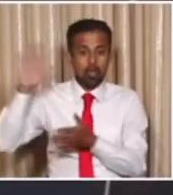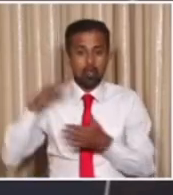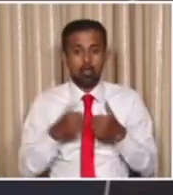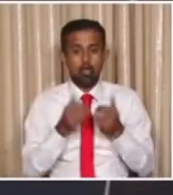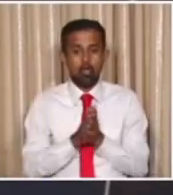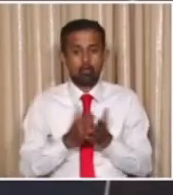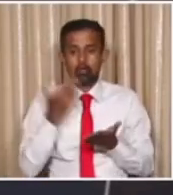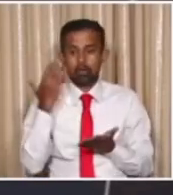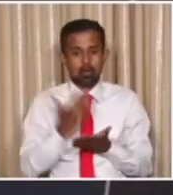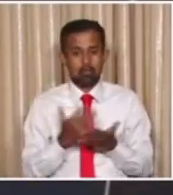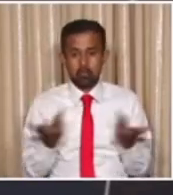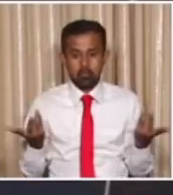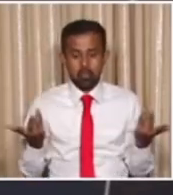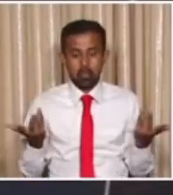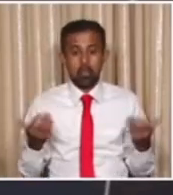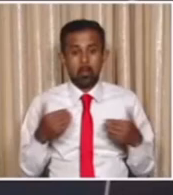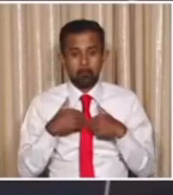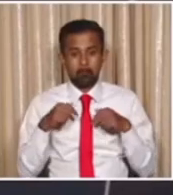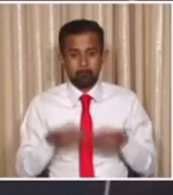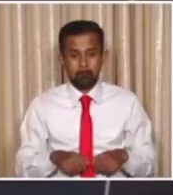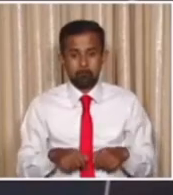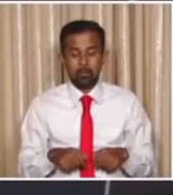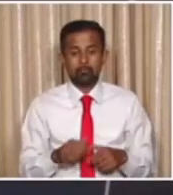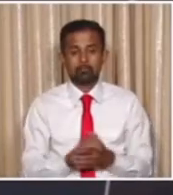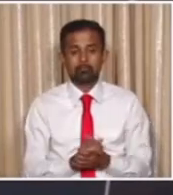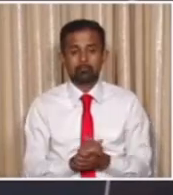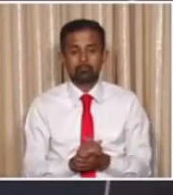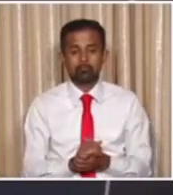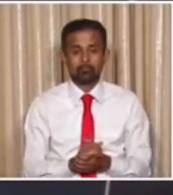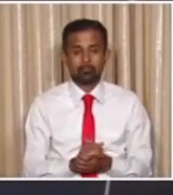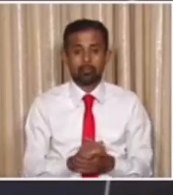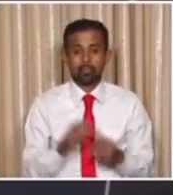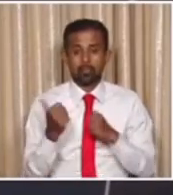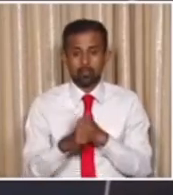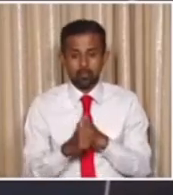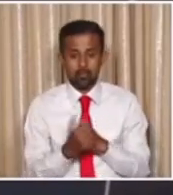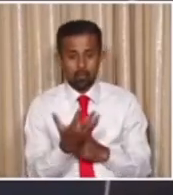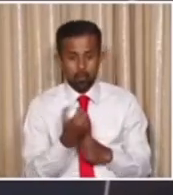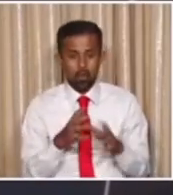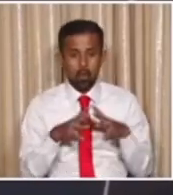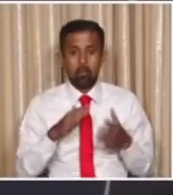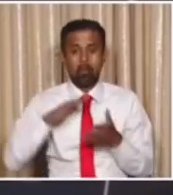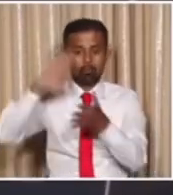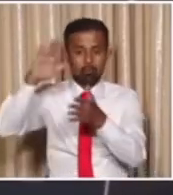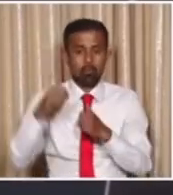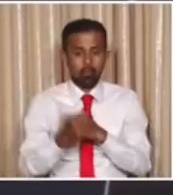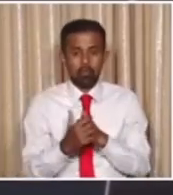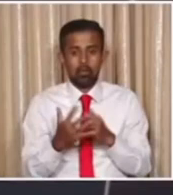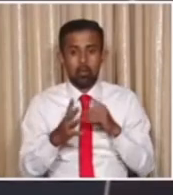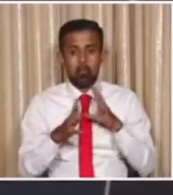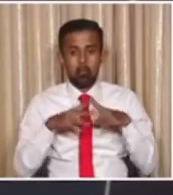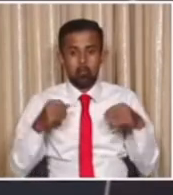සීමා කරන්න බෑ. මොකද අපි මෙතෙන්දී අපිට සිද්ධ වෙනවා නිෂ්පාදනයට අවශ්‍ය අපනයනය කිරීම සඳහා නිෂ්පාදනයට අවශ්‍ය